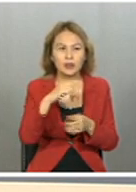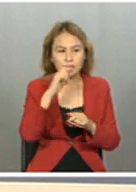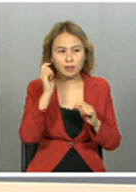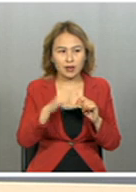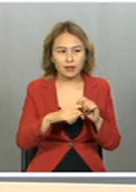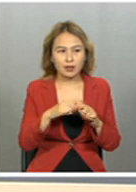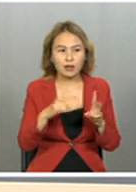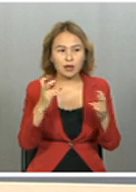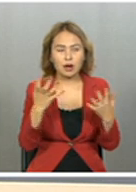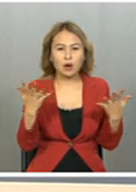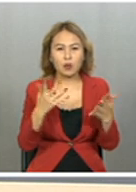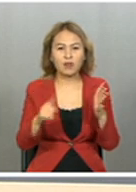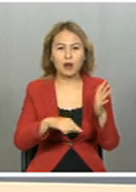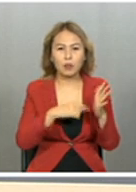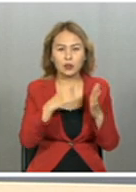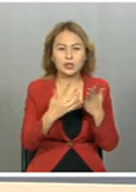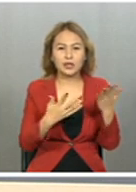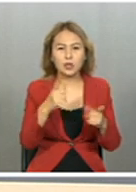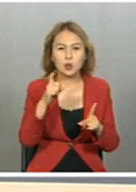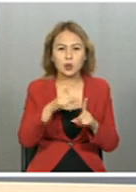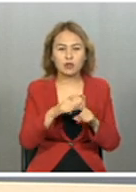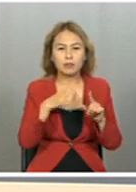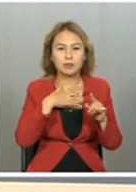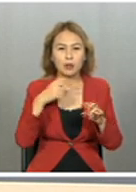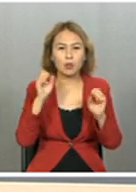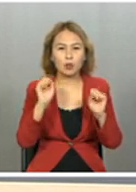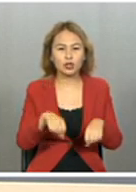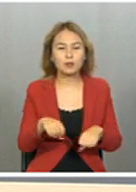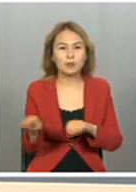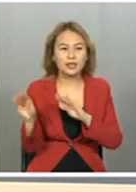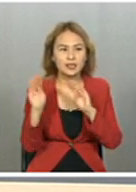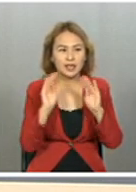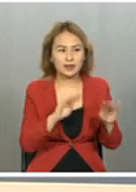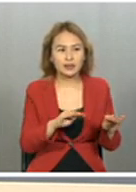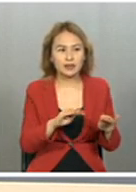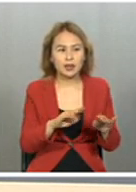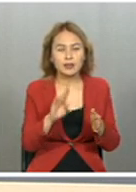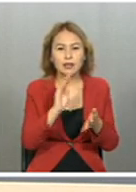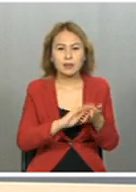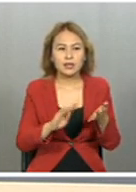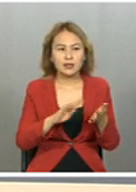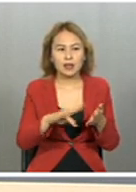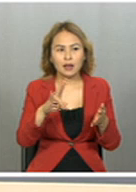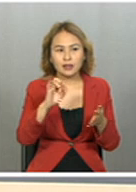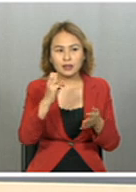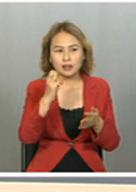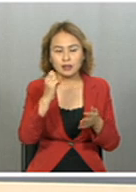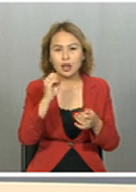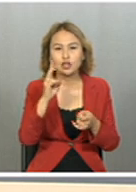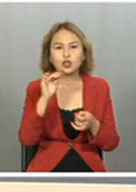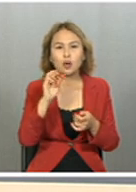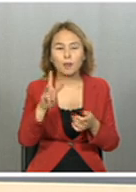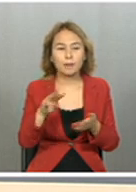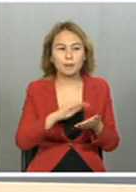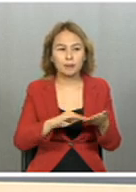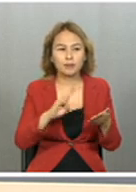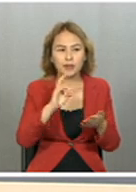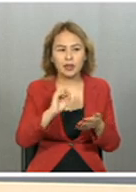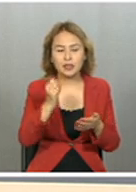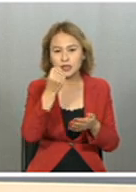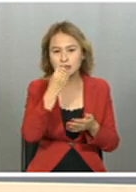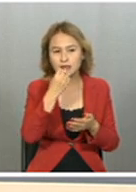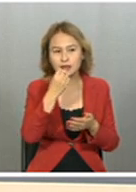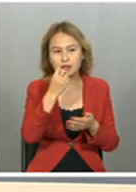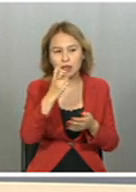какой вопрос или слово мы можем поставить. Написал на чем? На бумаге.